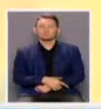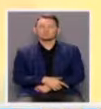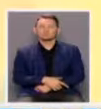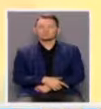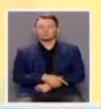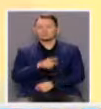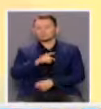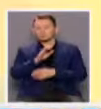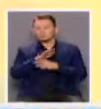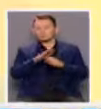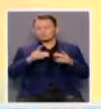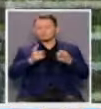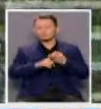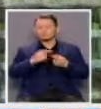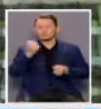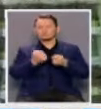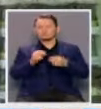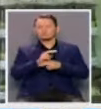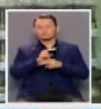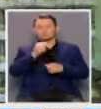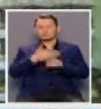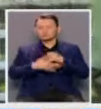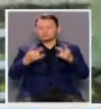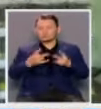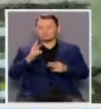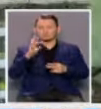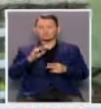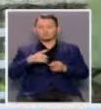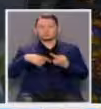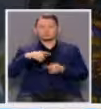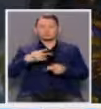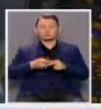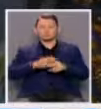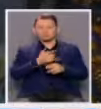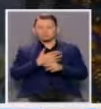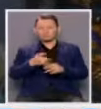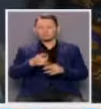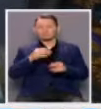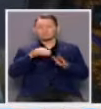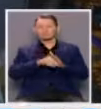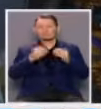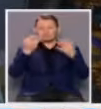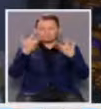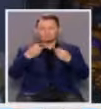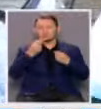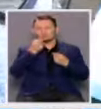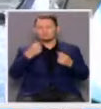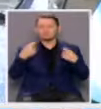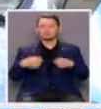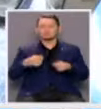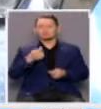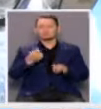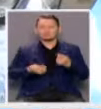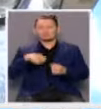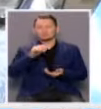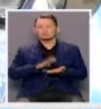Бұл контейнер құжат бойынша көлік жөнде орталығы болуы тиіс. Алайда кәсіпкерлер осы уақытқа дейін мына көкөністерме жеміс-жидекті көтерме бағамен